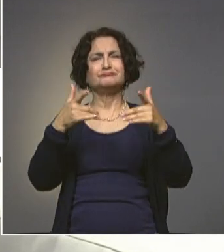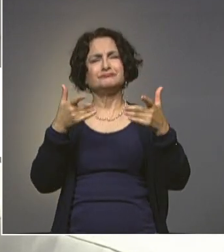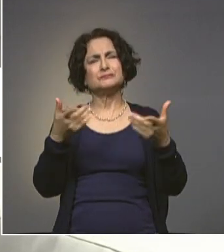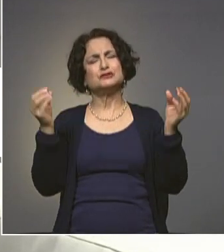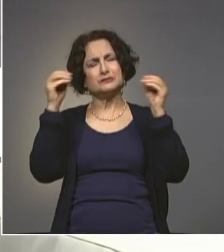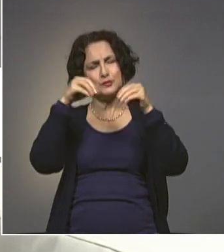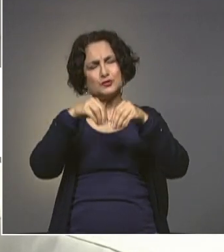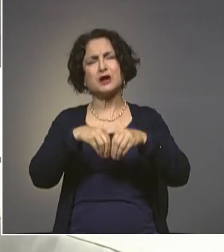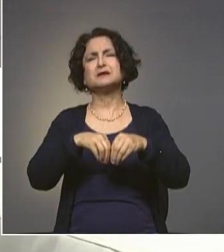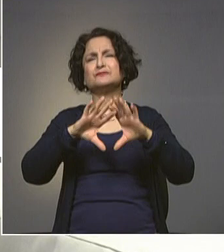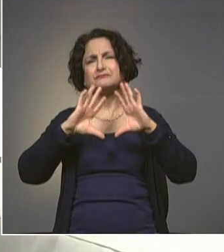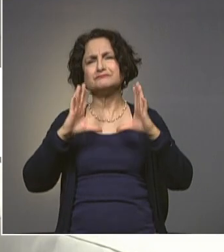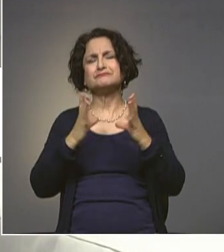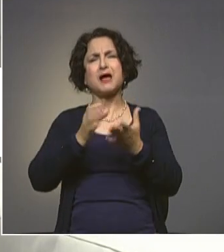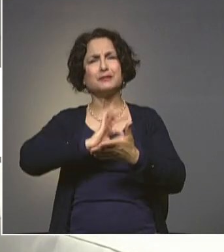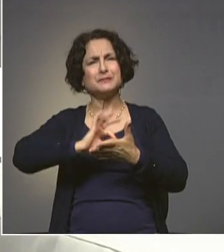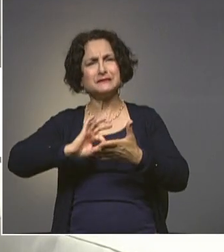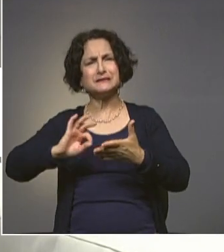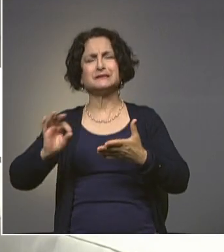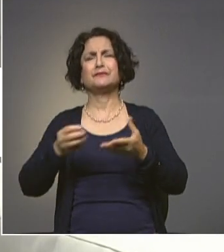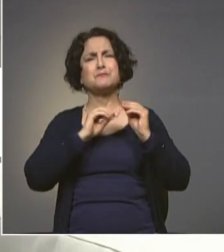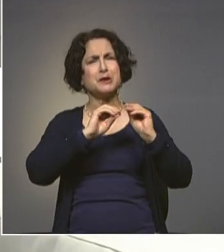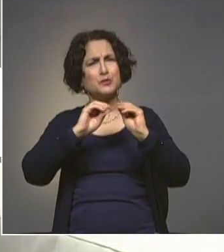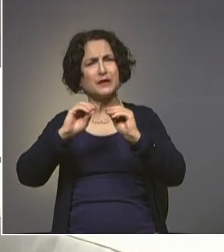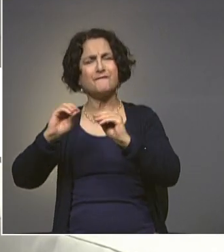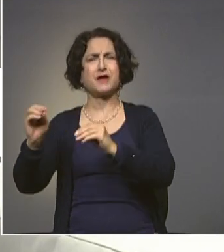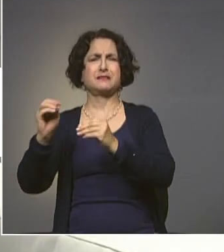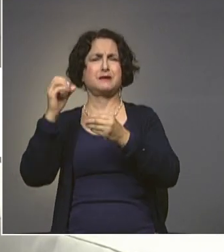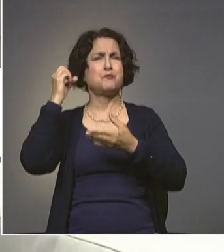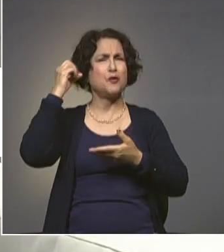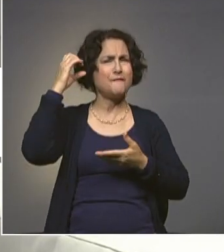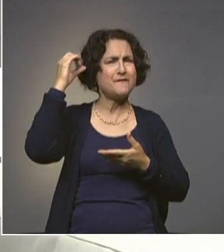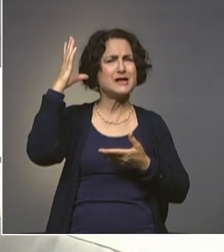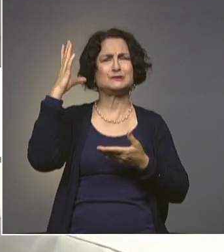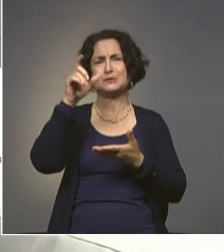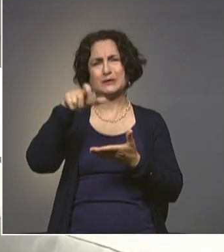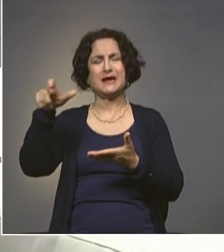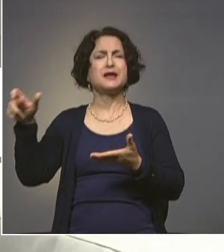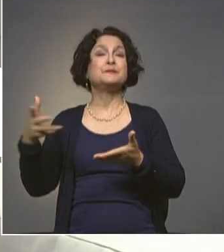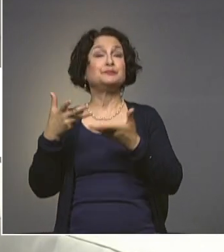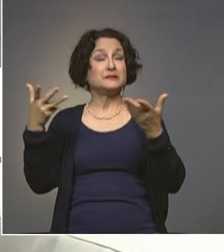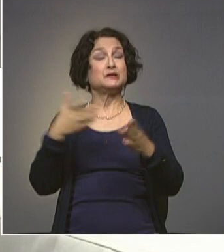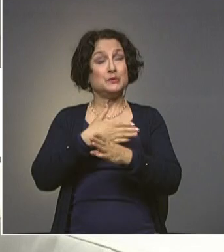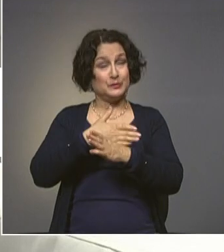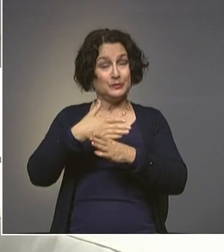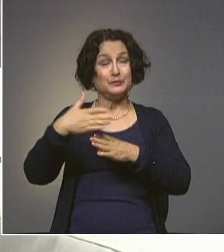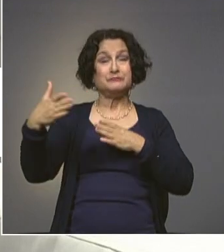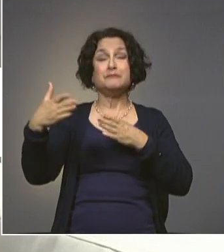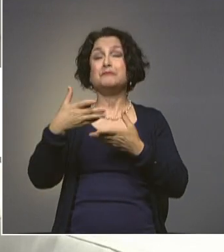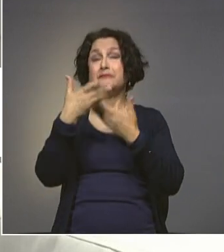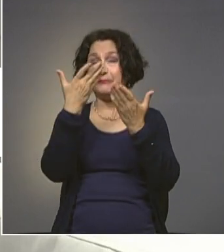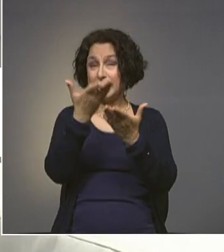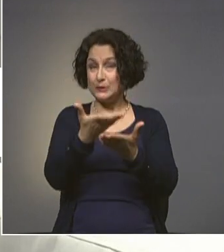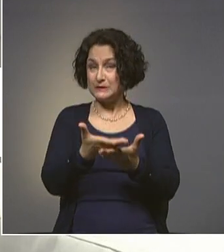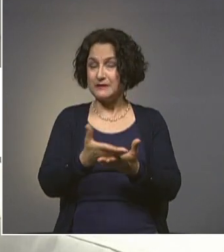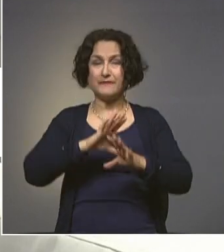преподавателите, административния състав, който ще подпомага проекта и всъщност този виртуален кампус ще предоставя възможност